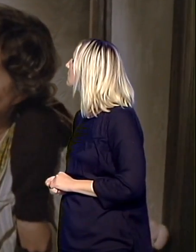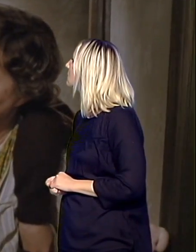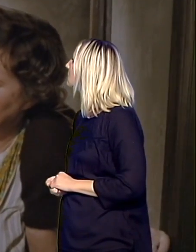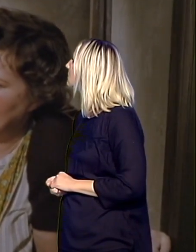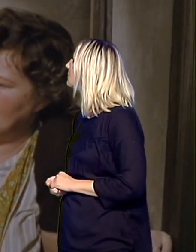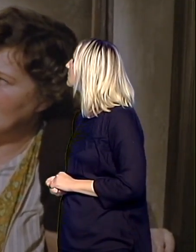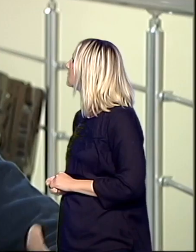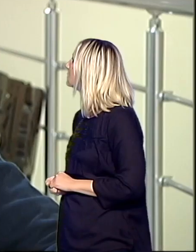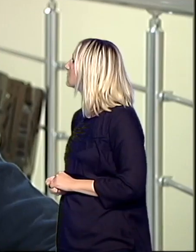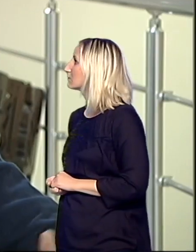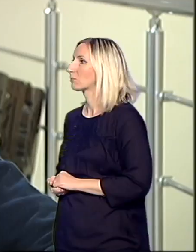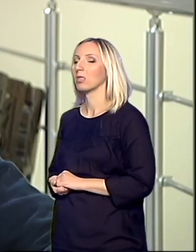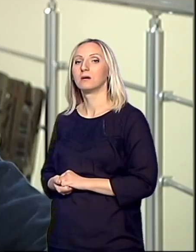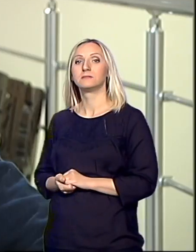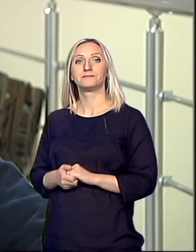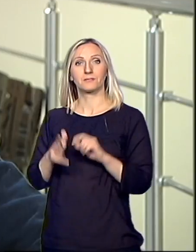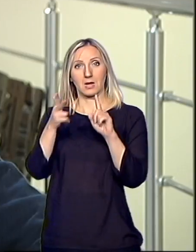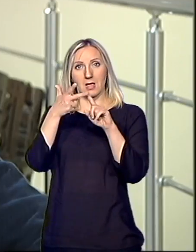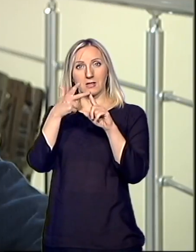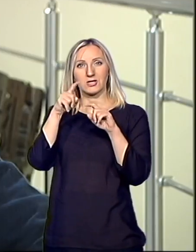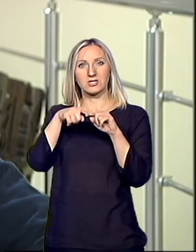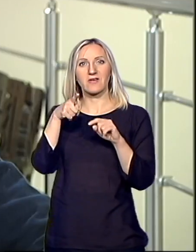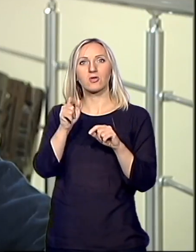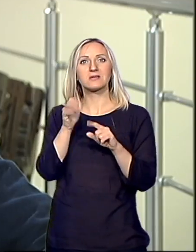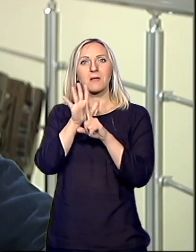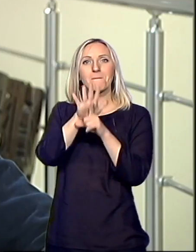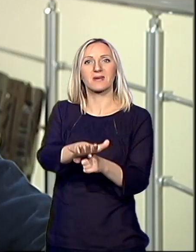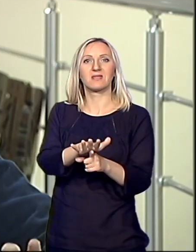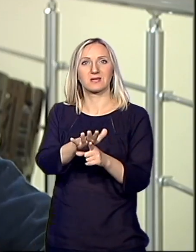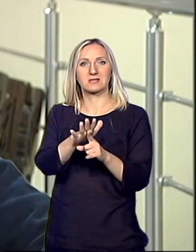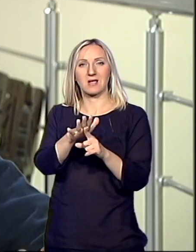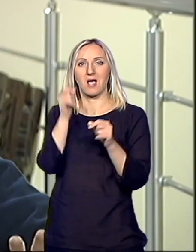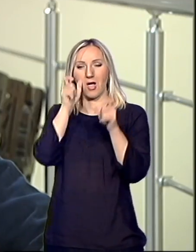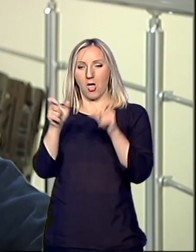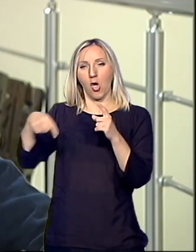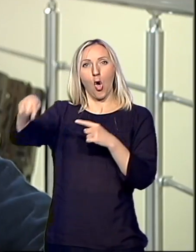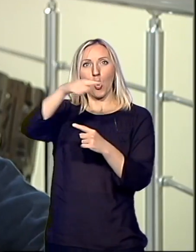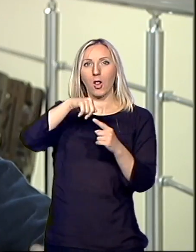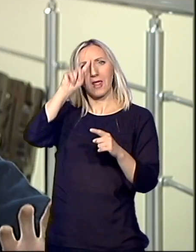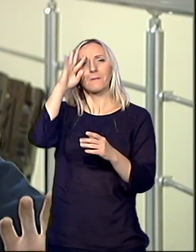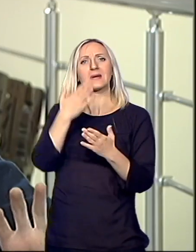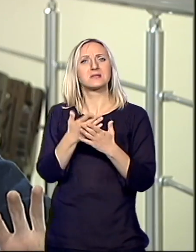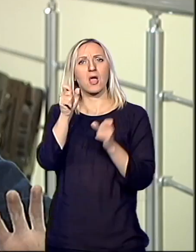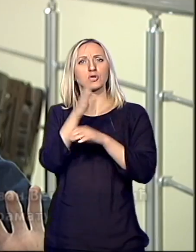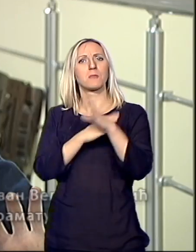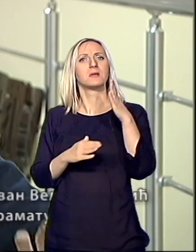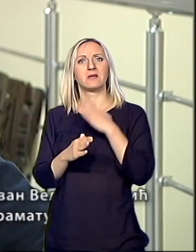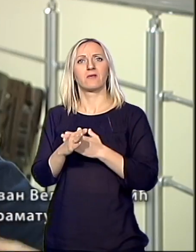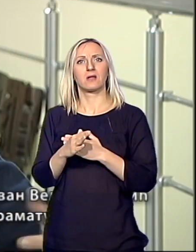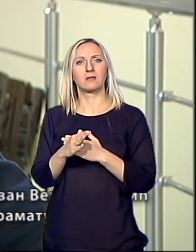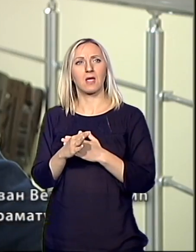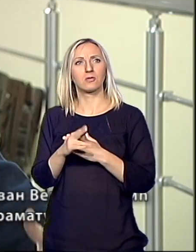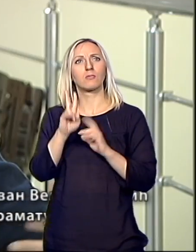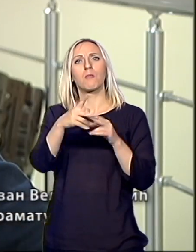Je li there, Christy? Treća stvar je, recimo, pritisak okoline da ne priznaje osobama sa invaliditetom